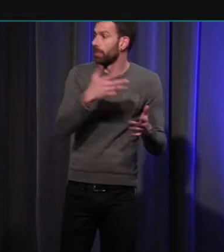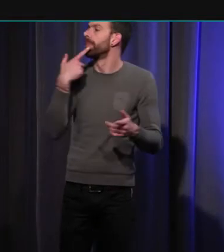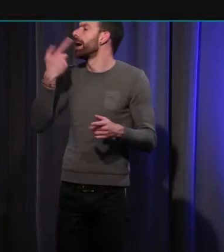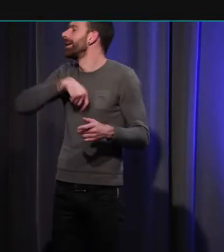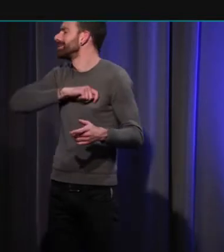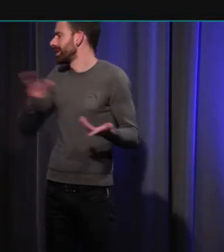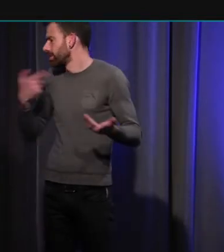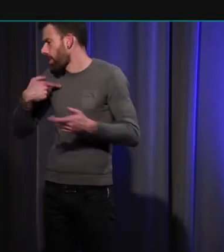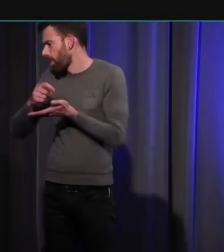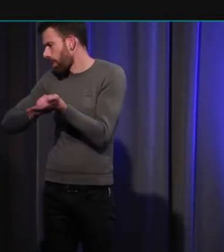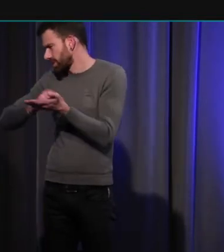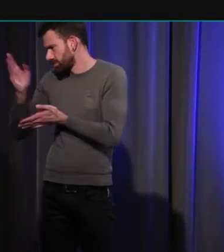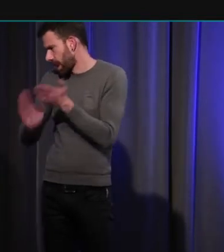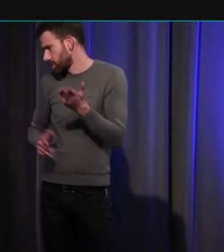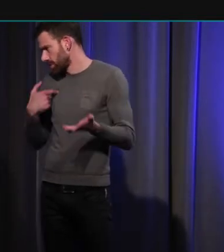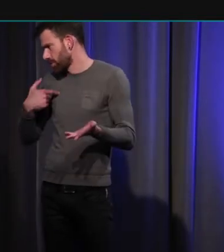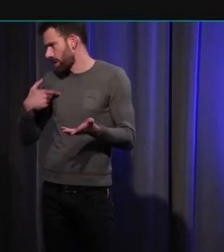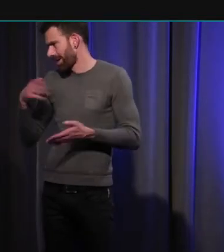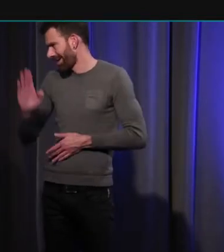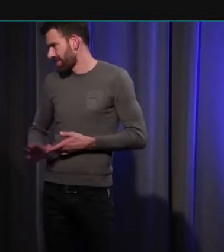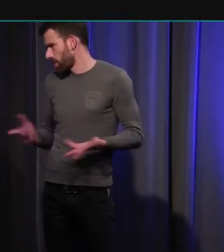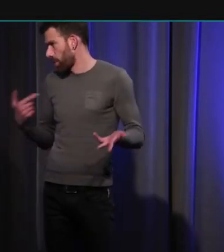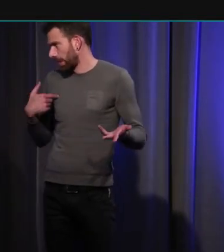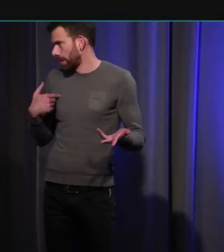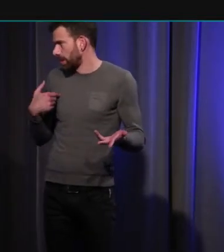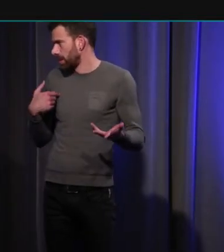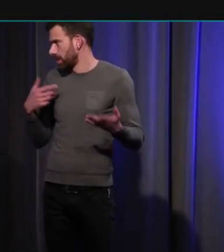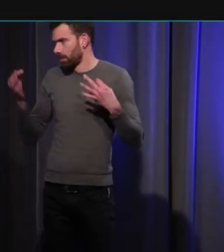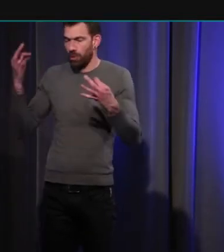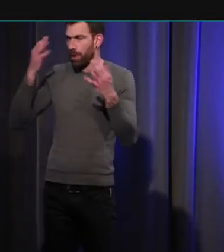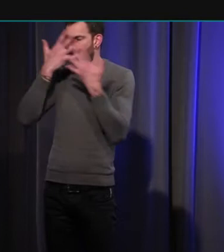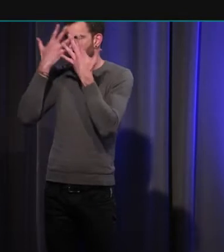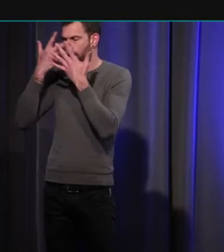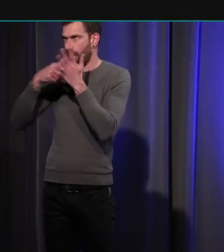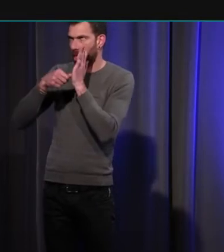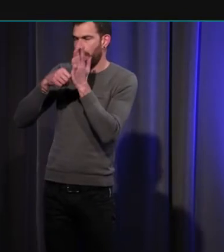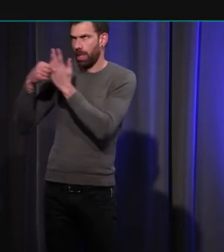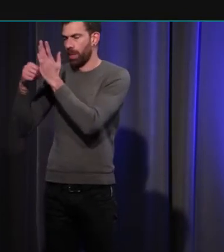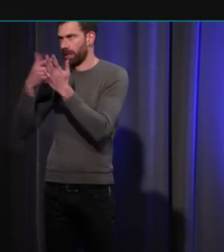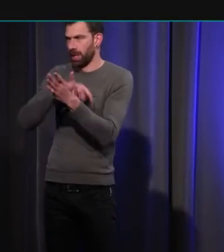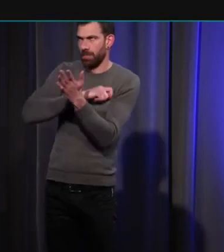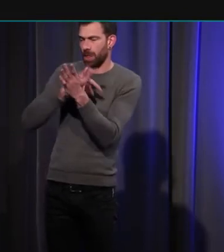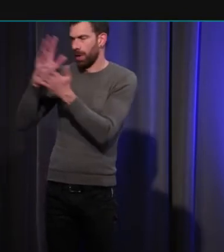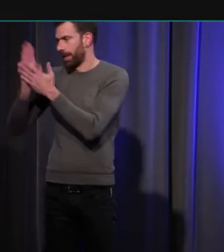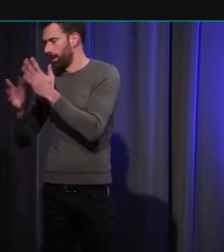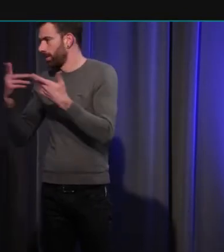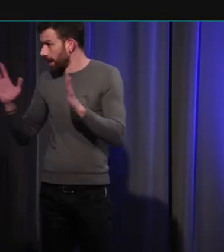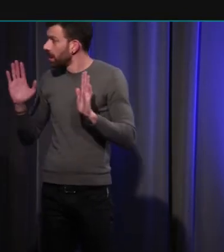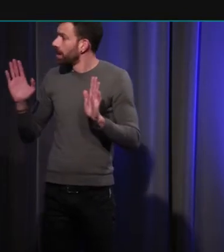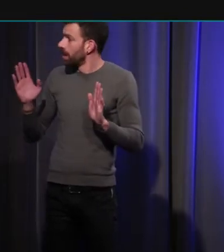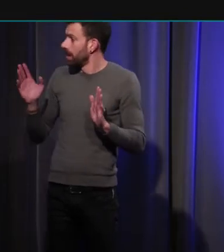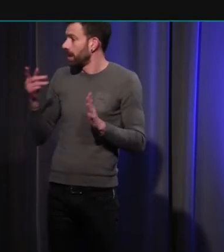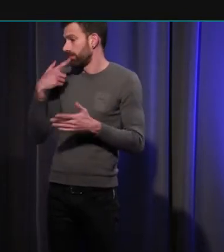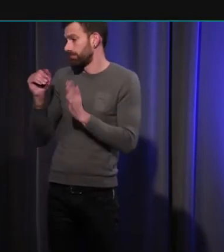suis de voir selon donc j'ai catalan je sais pas ce que je suis je trop de trouble identitaire mais on a appris une chose